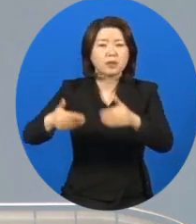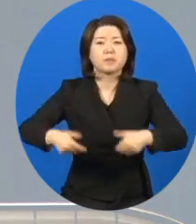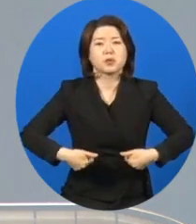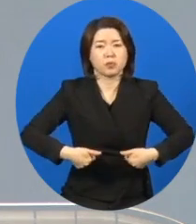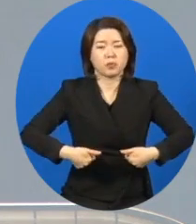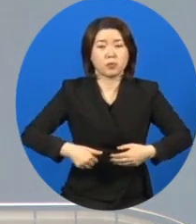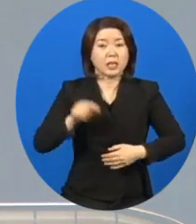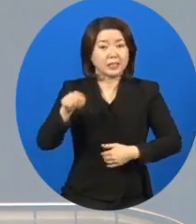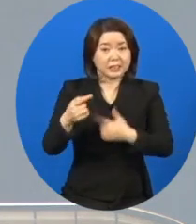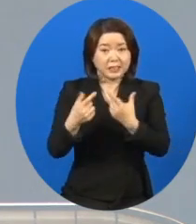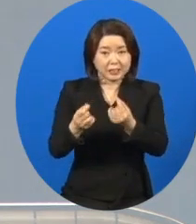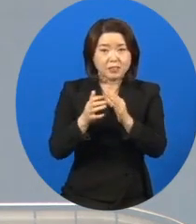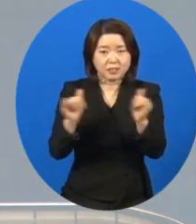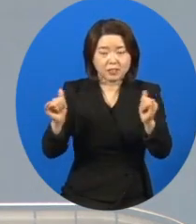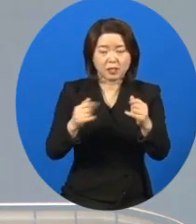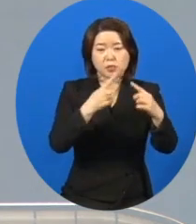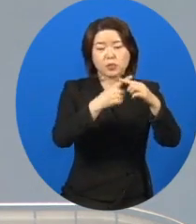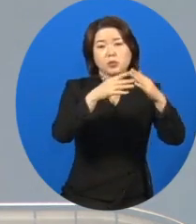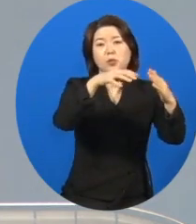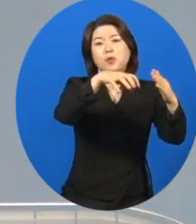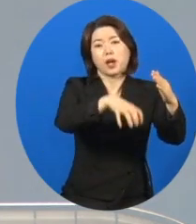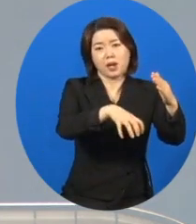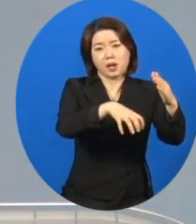사람들은 교회 안에서